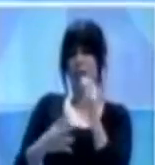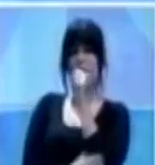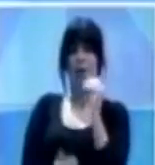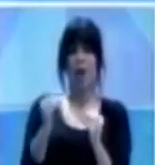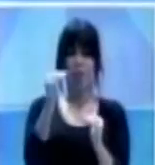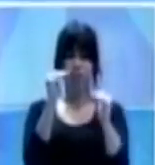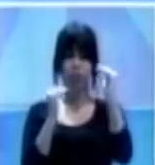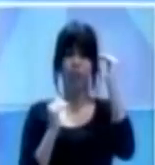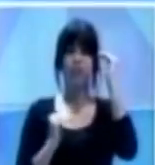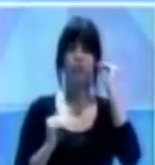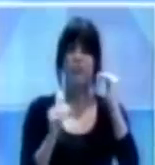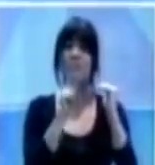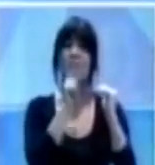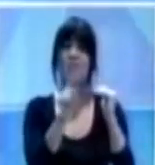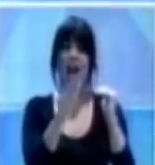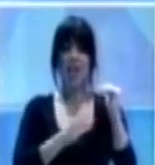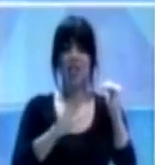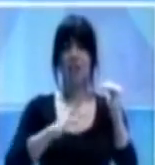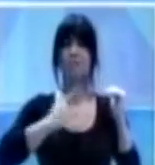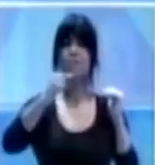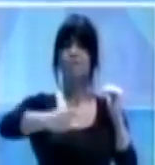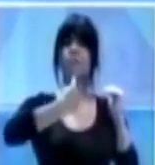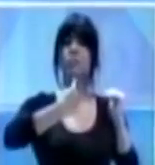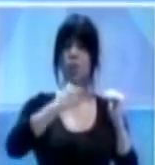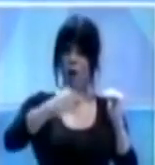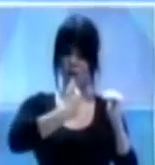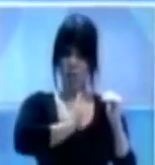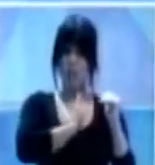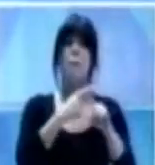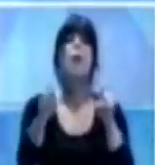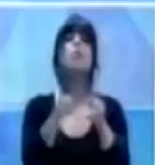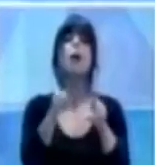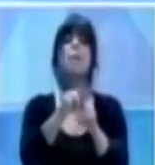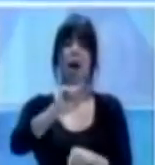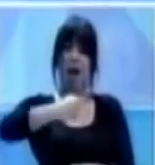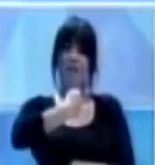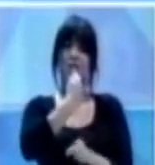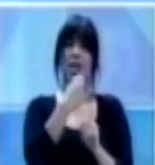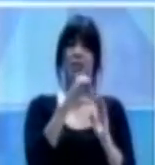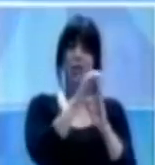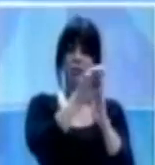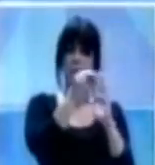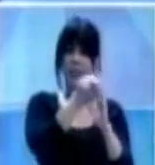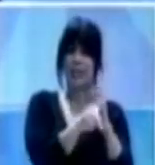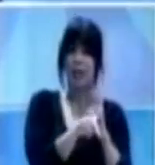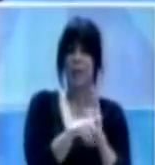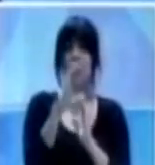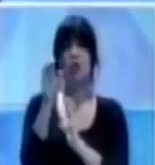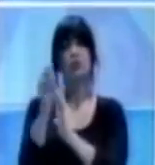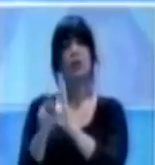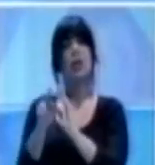aujourd'hui une réalité qui offense, surtout par le fait qu'elle est produite dans un environnement